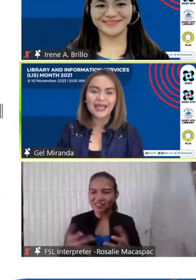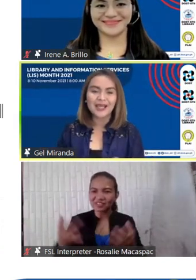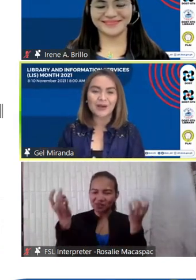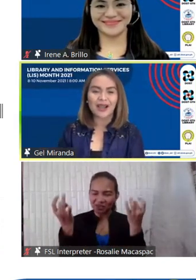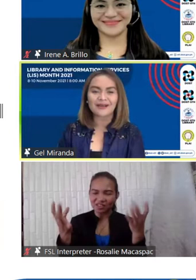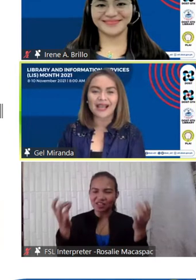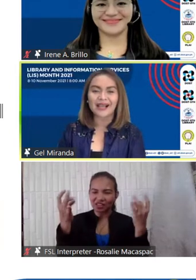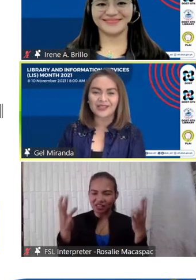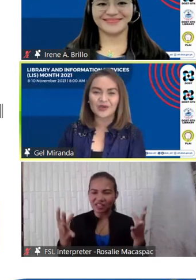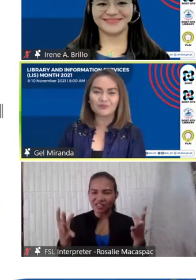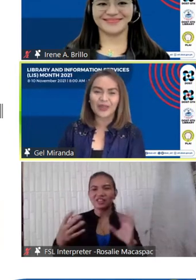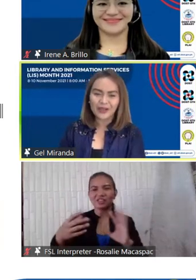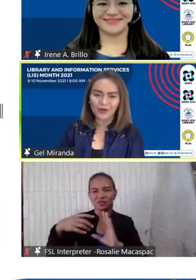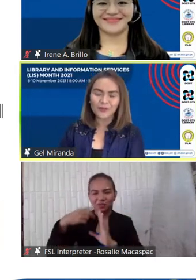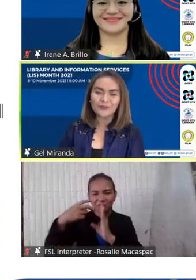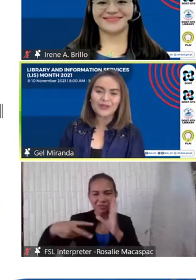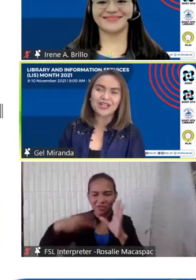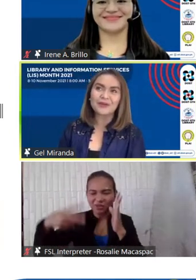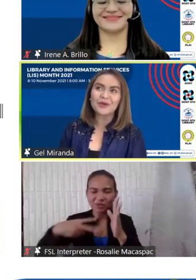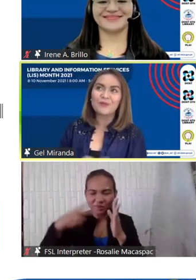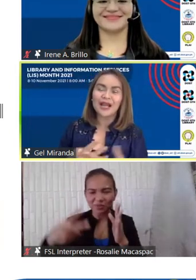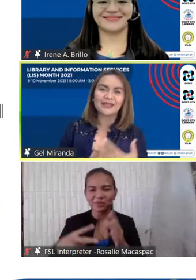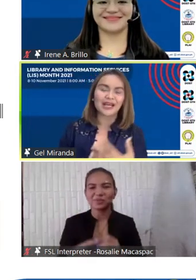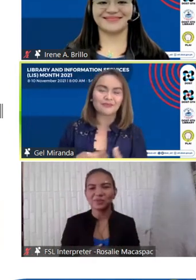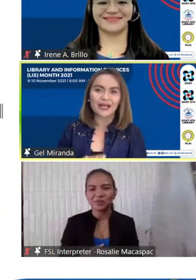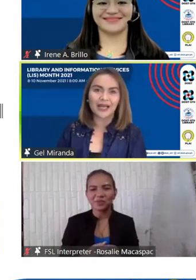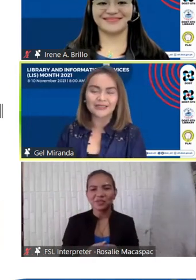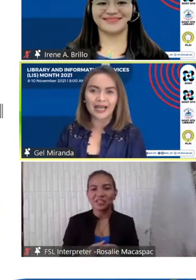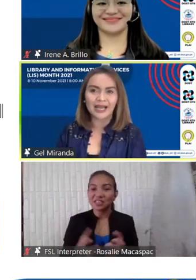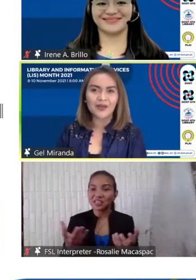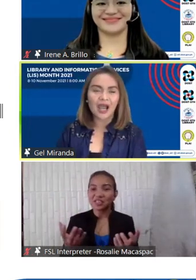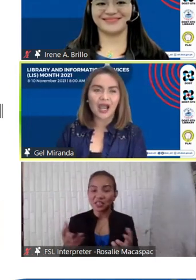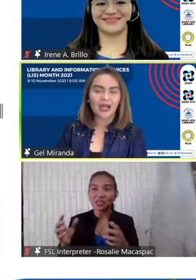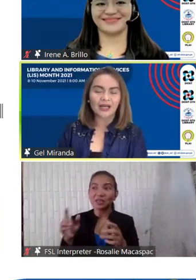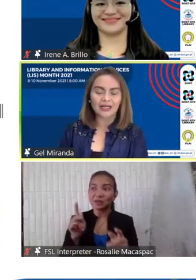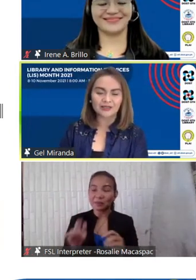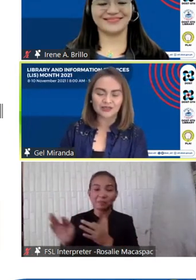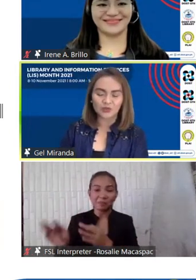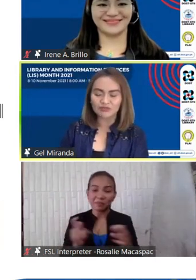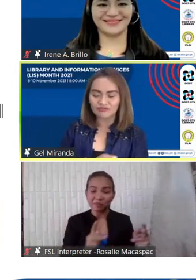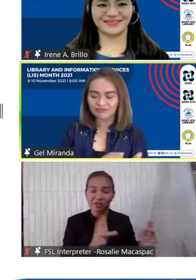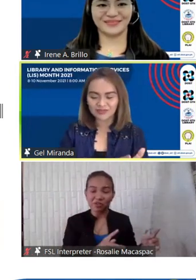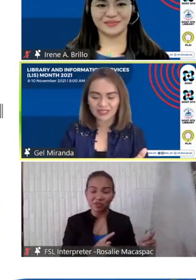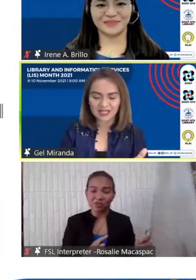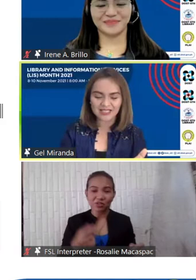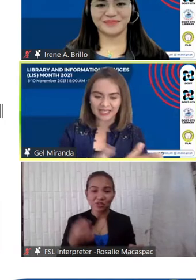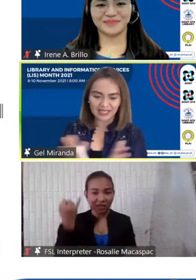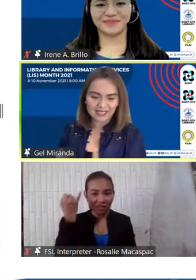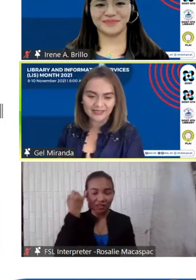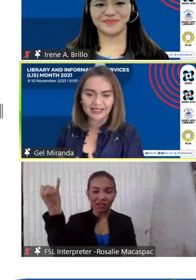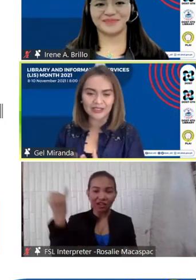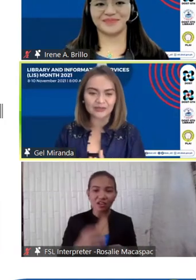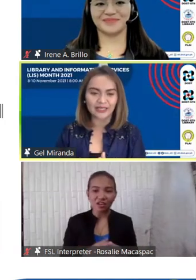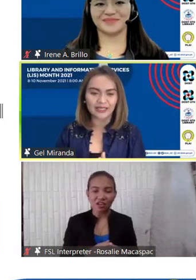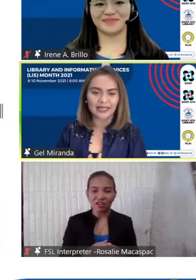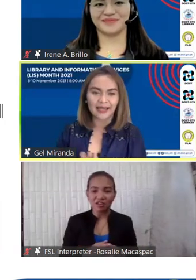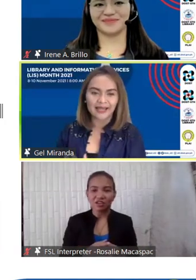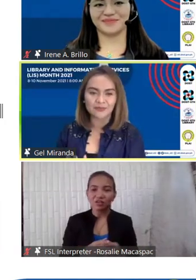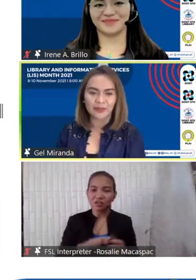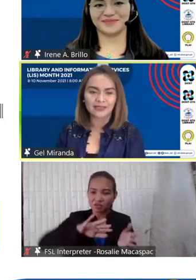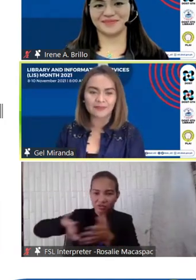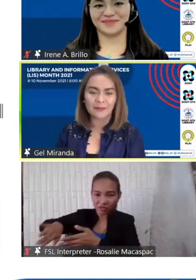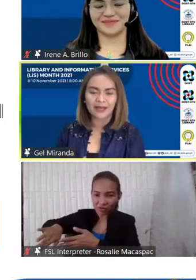shooting kapag ka ganun. Pero, syempre, kung paghahanda at paghahanda, kung i-set aside natin yung